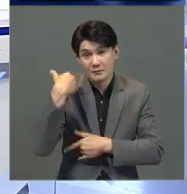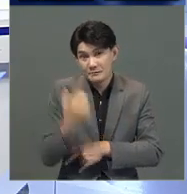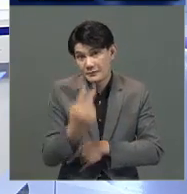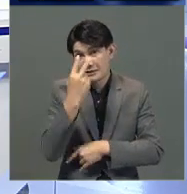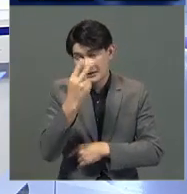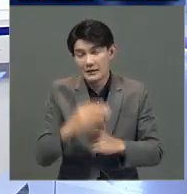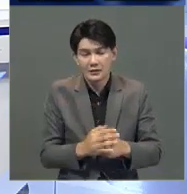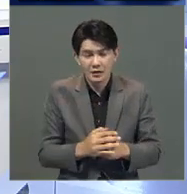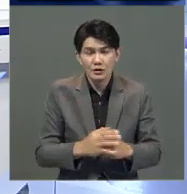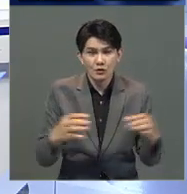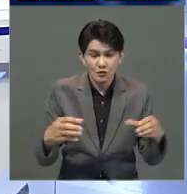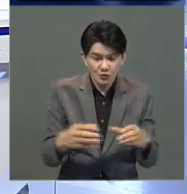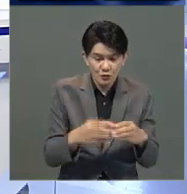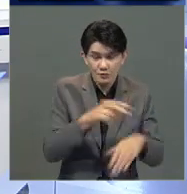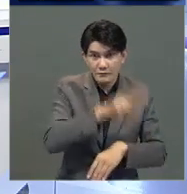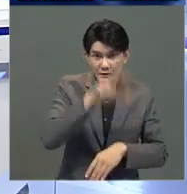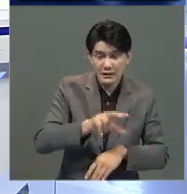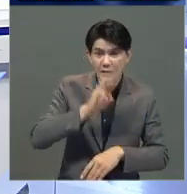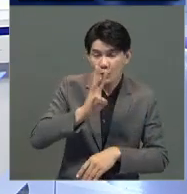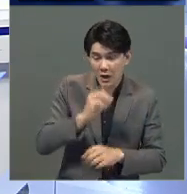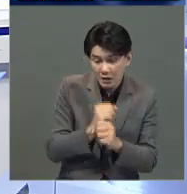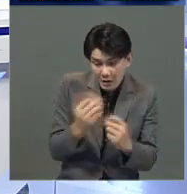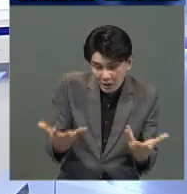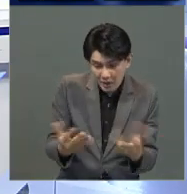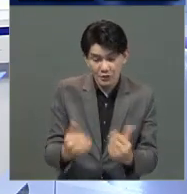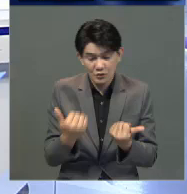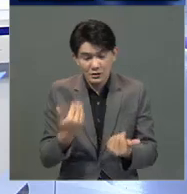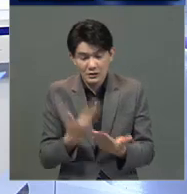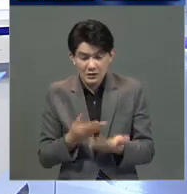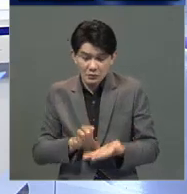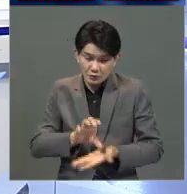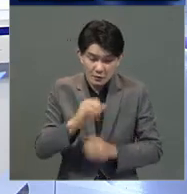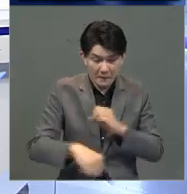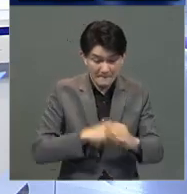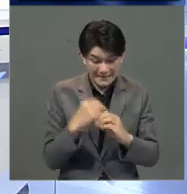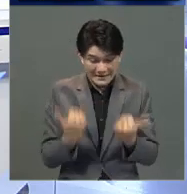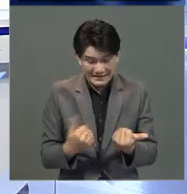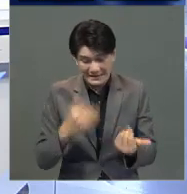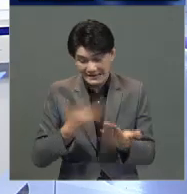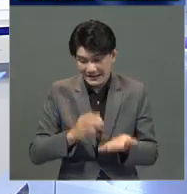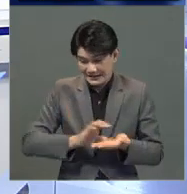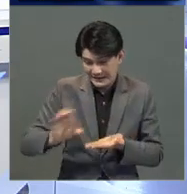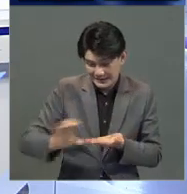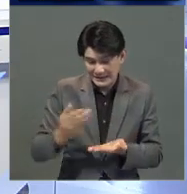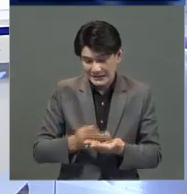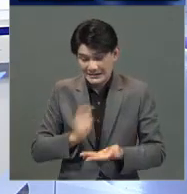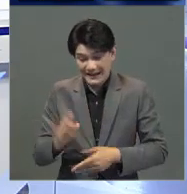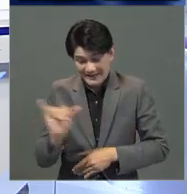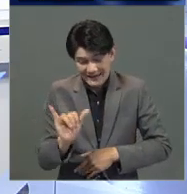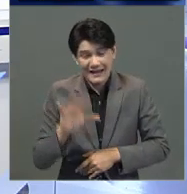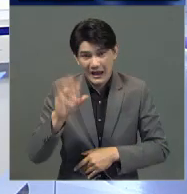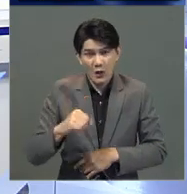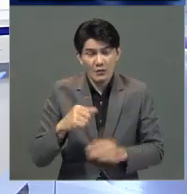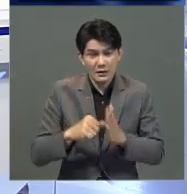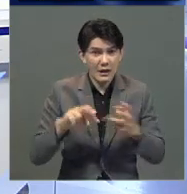ให้ว่าฟ้าว่าทางฝั่งเพื่อไทยเขากล่าวหาลักษณะนี้ถึงแม้ว่าตอนนี้ยังงบปีนี้จะยังไม่ได้มีการนำไปจ่ายเพื่อที่จะให้